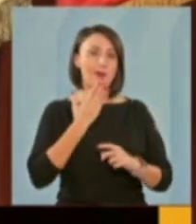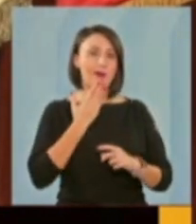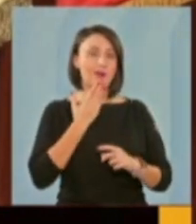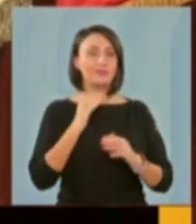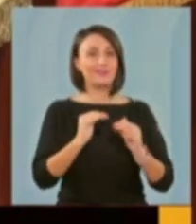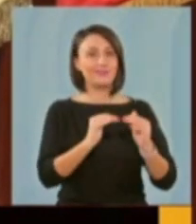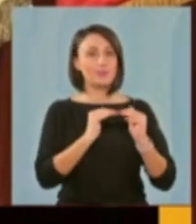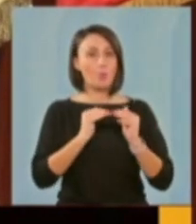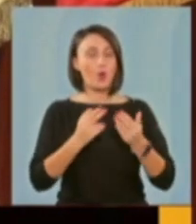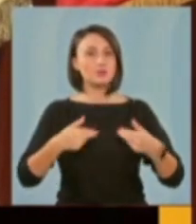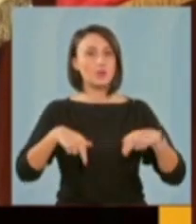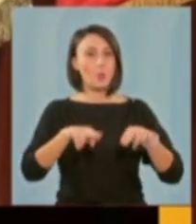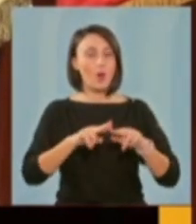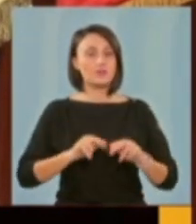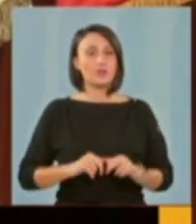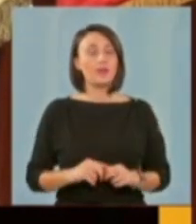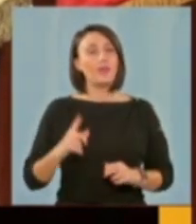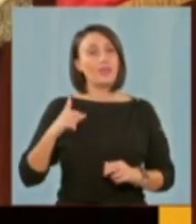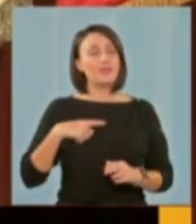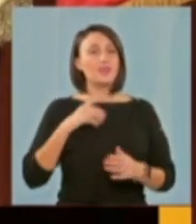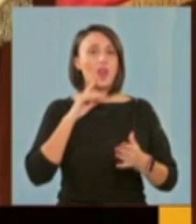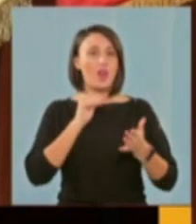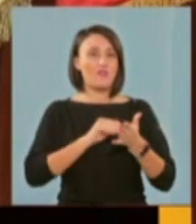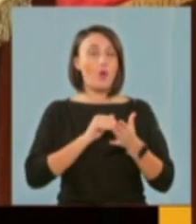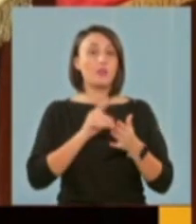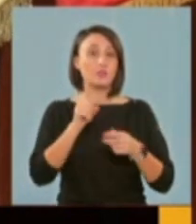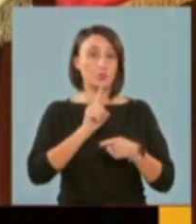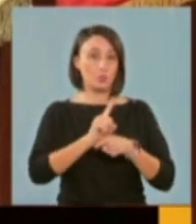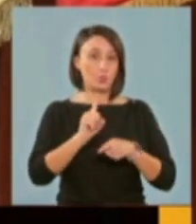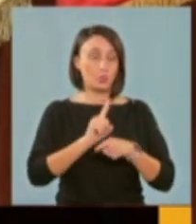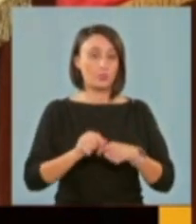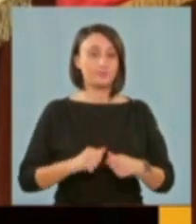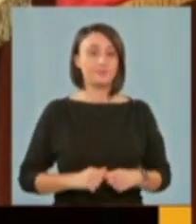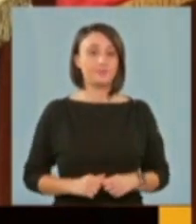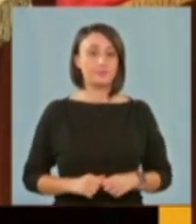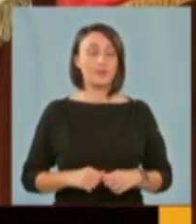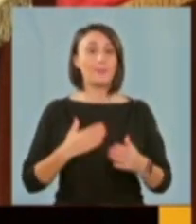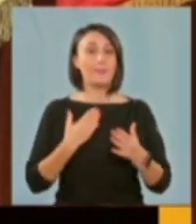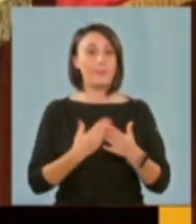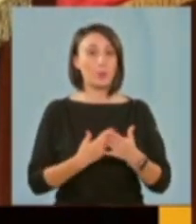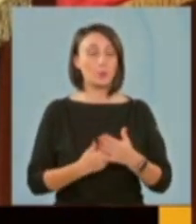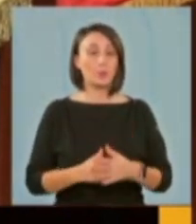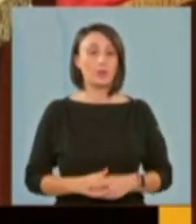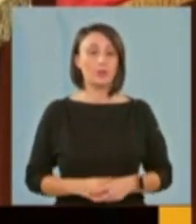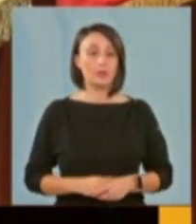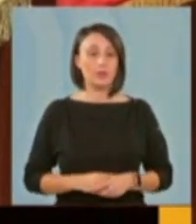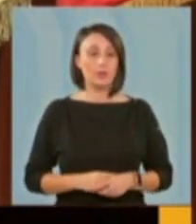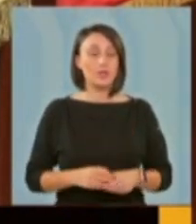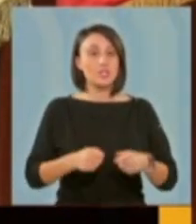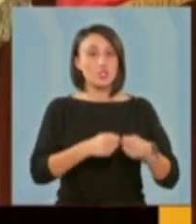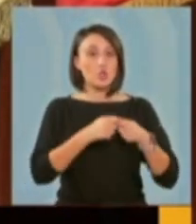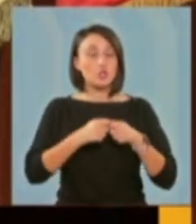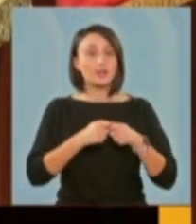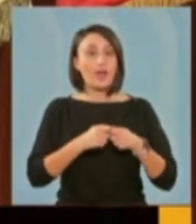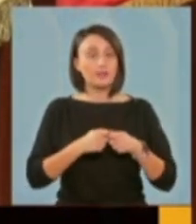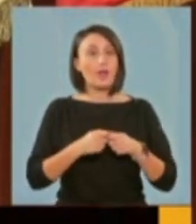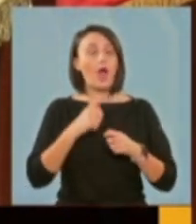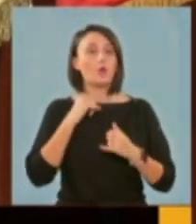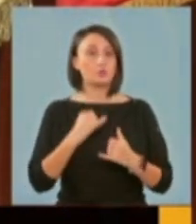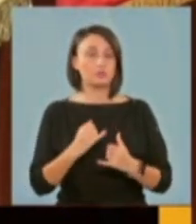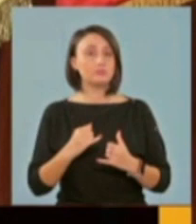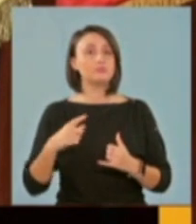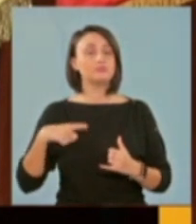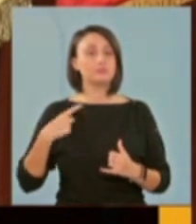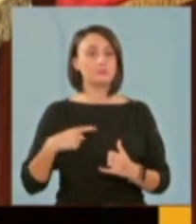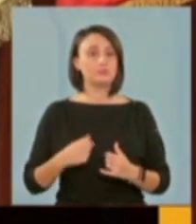în democrațiile noastre este nevoie de acest lucru. Pentru că societățile contemporane